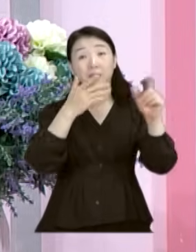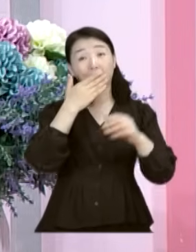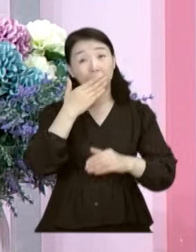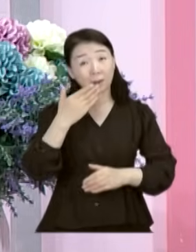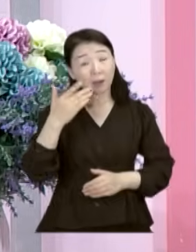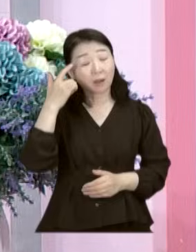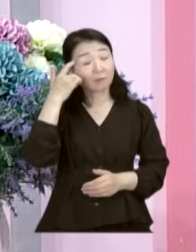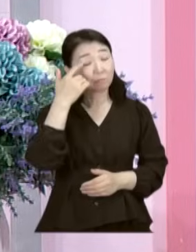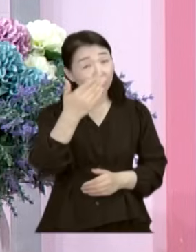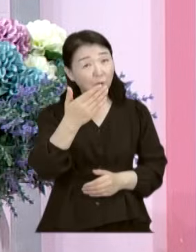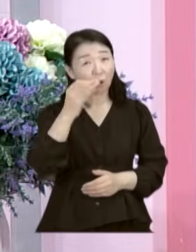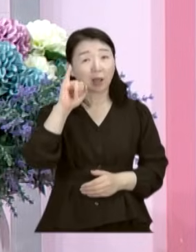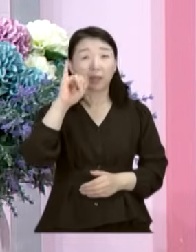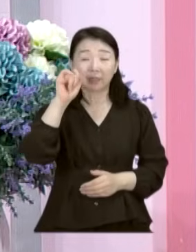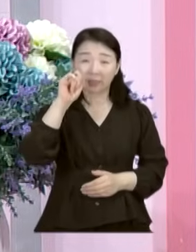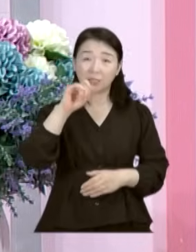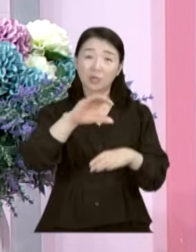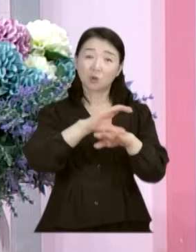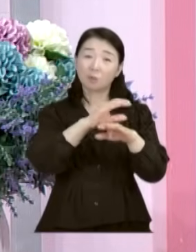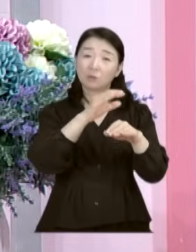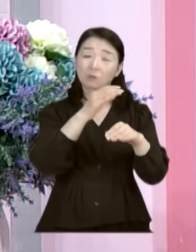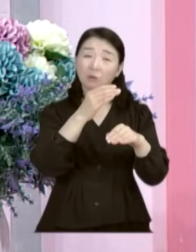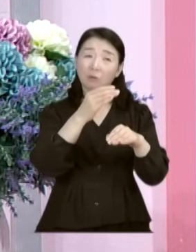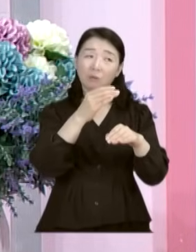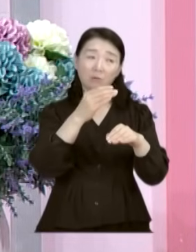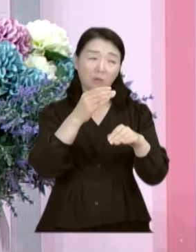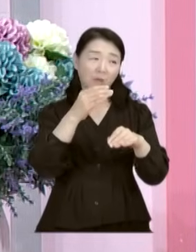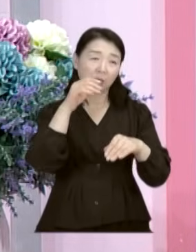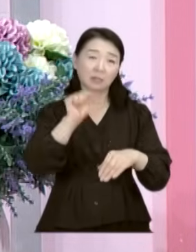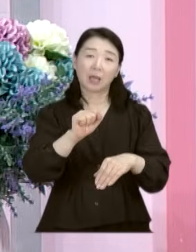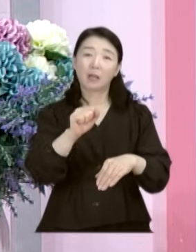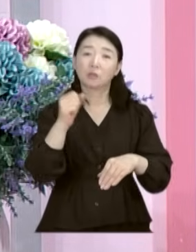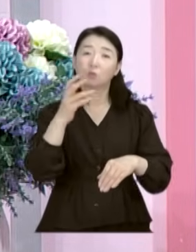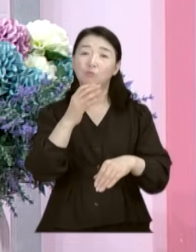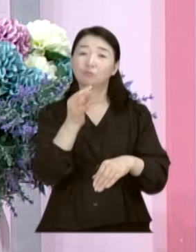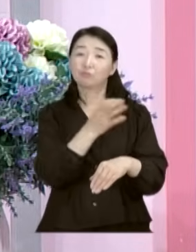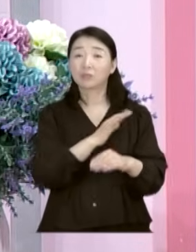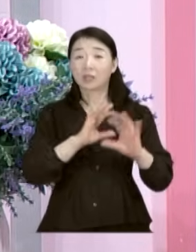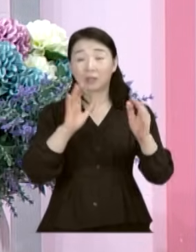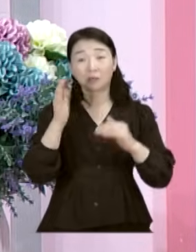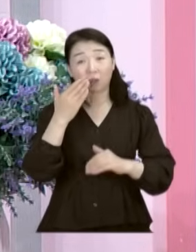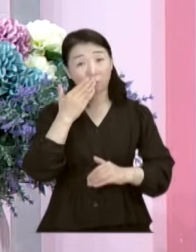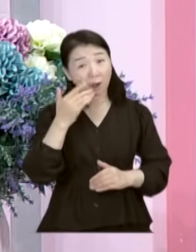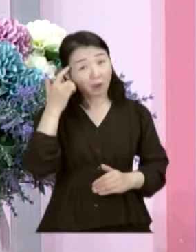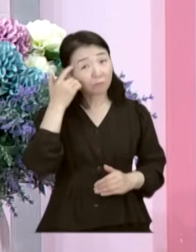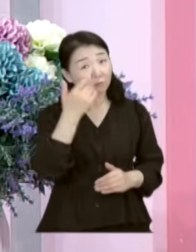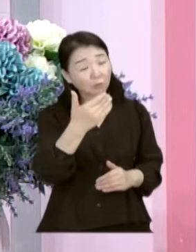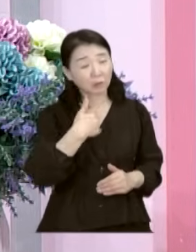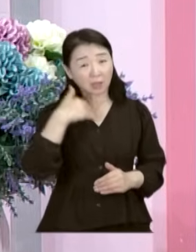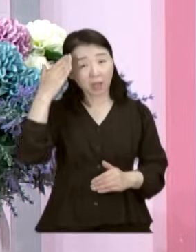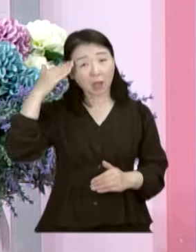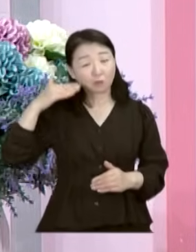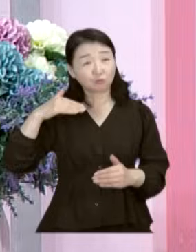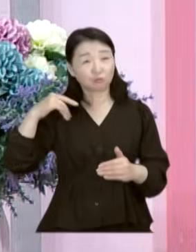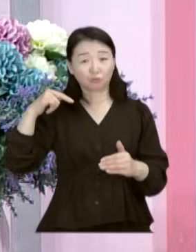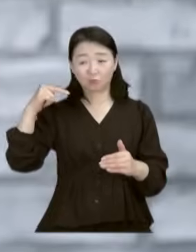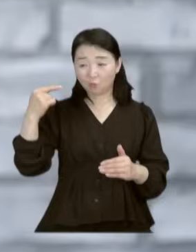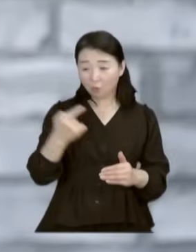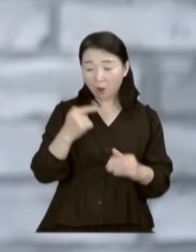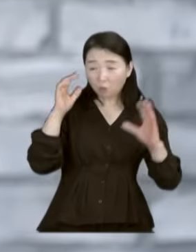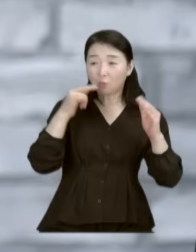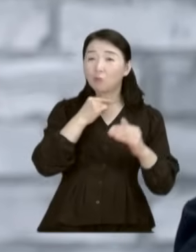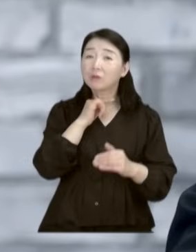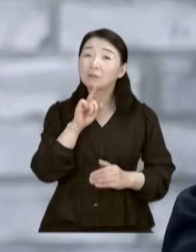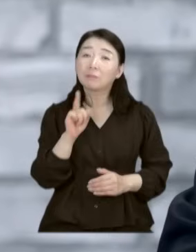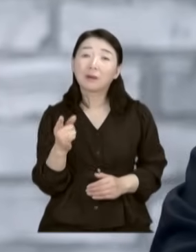있을까요 it 강국의 부유한 나라가 될 수 있을까요 예 그리고 또 하나 저도 한국 가서 공부를 할 수 있을까요